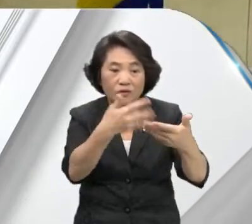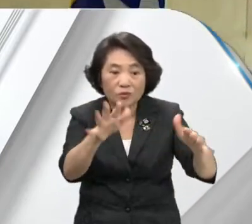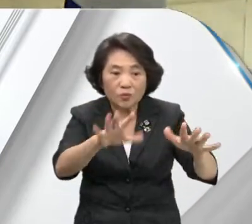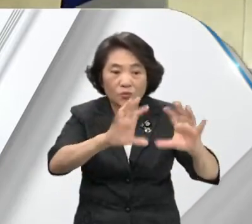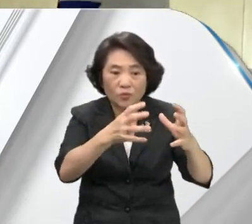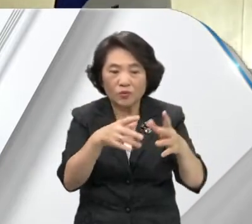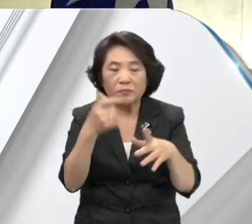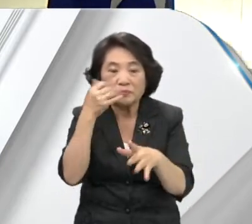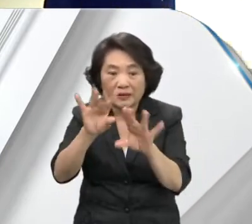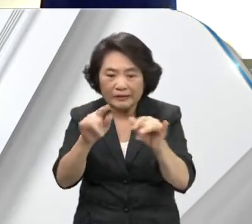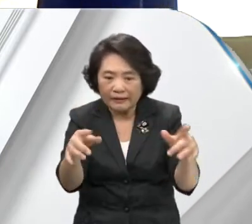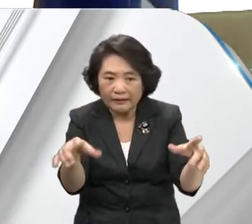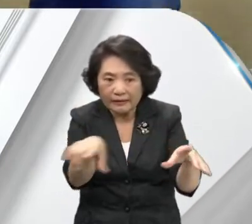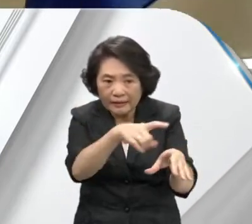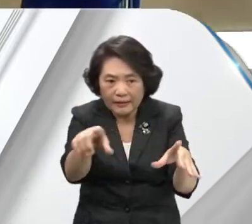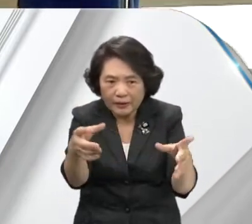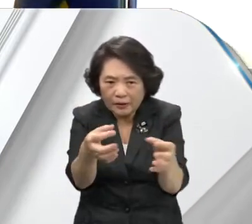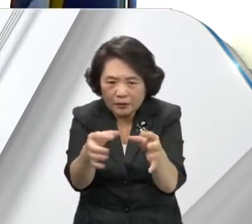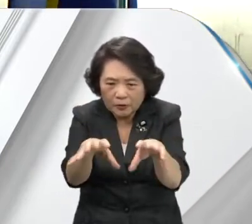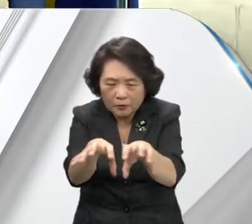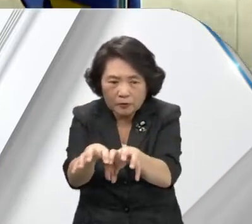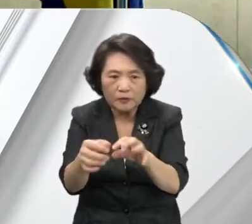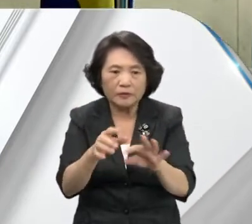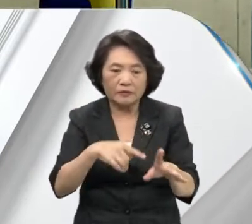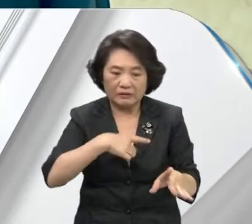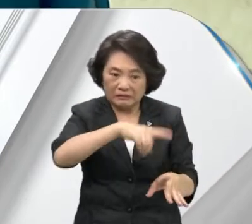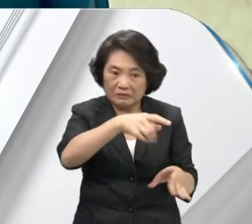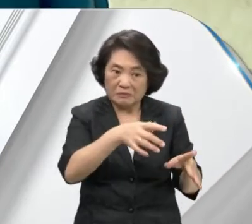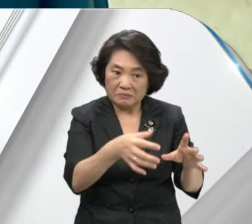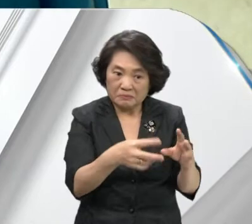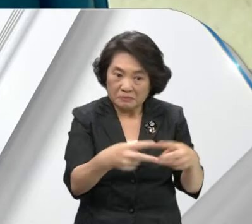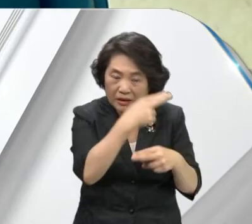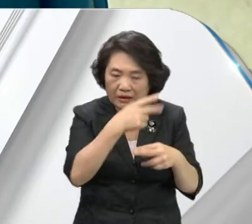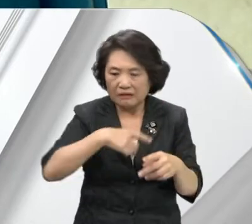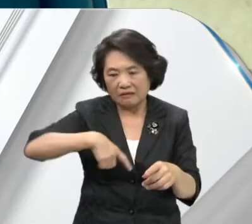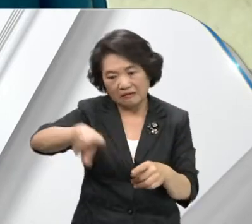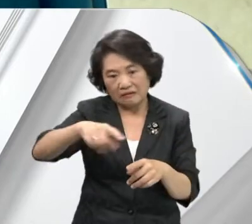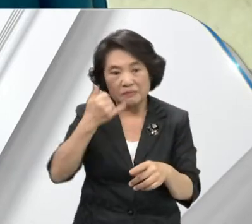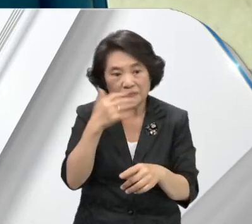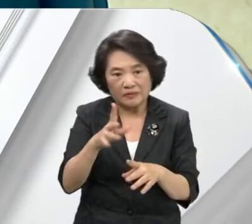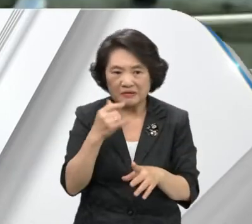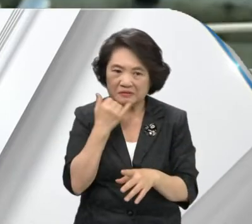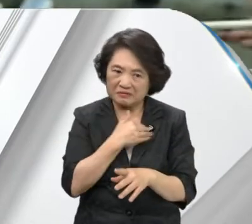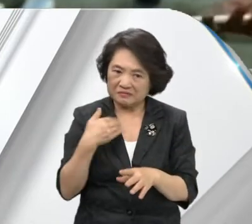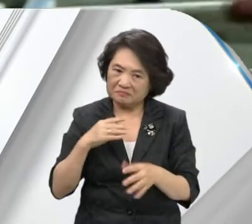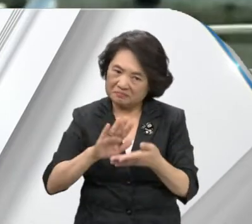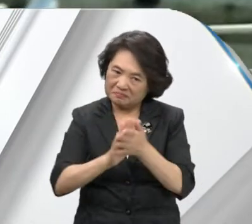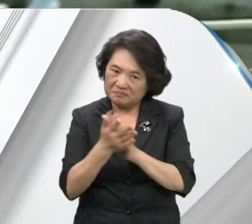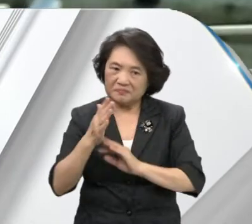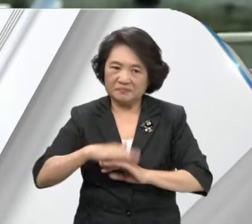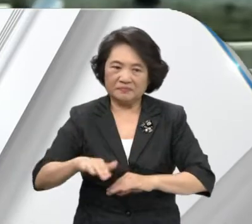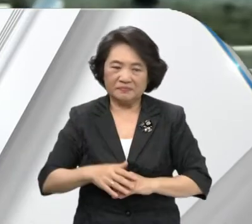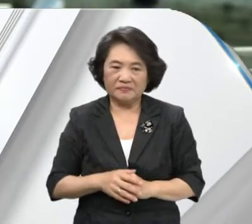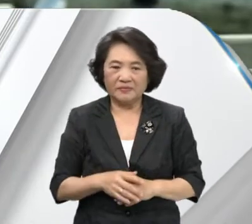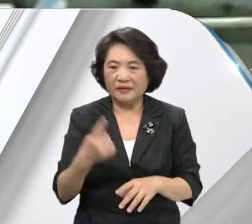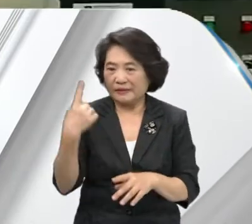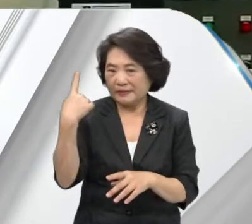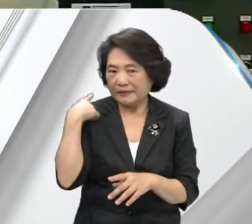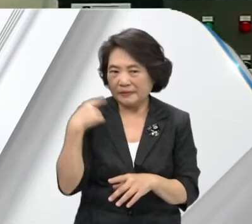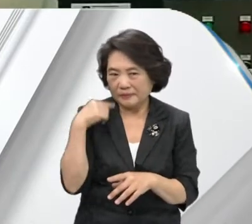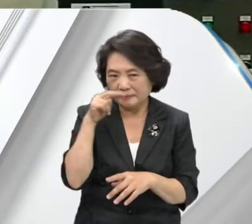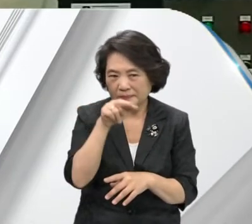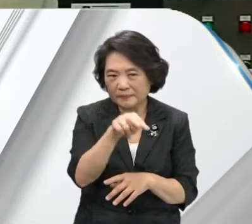多米尼加同台湾团购，台湾同坏体外交关系恐怕微微有变化。 昨天哦，看到这